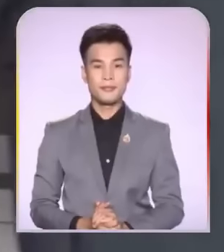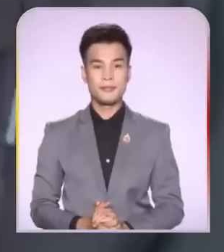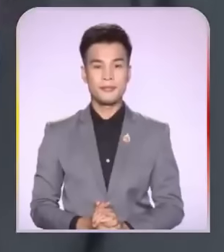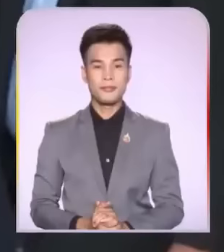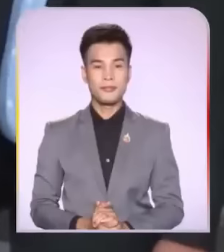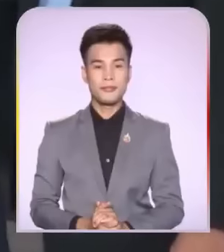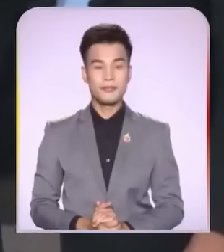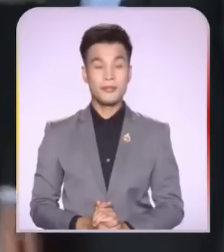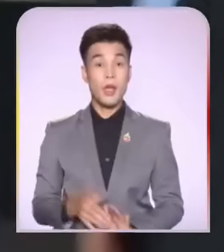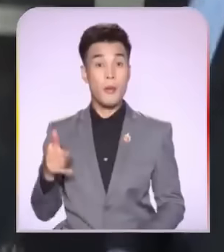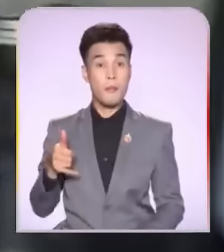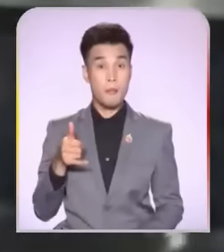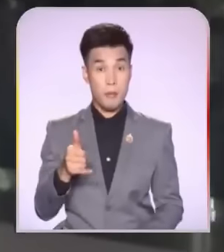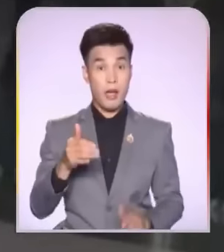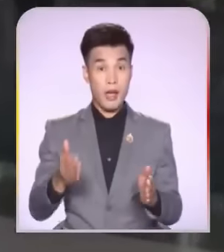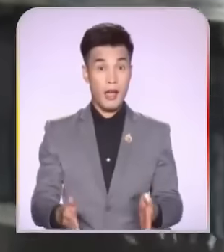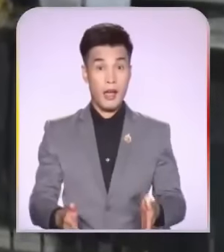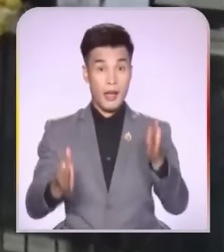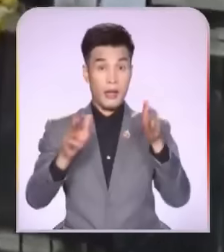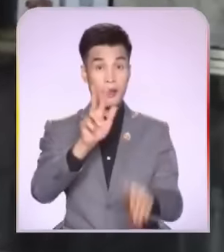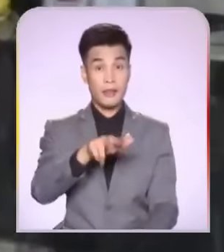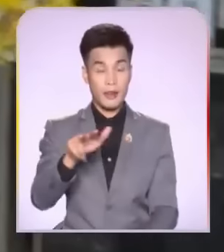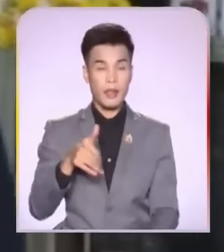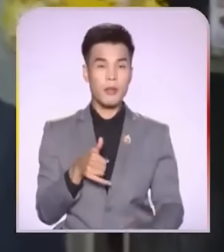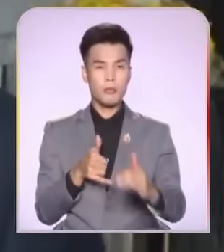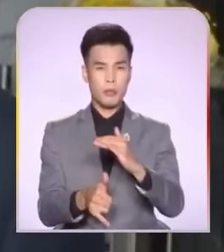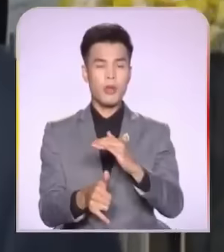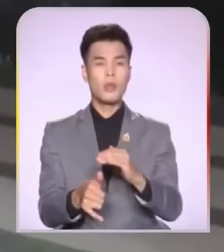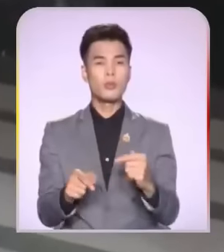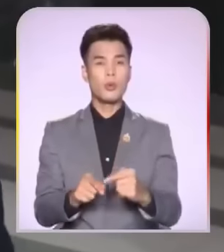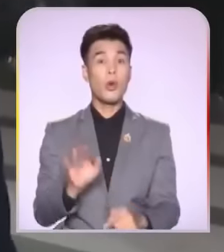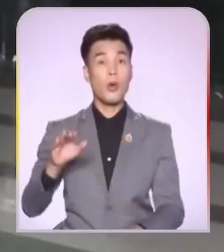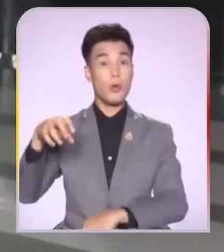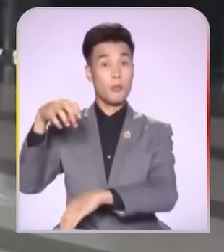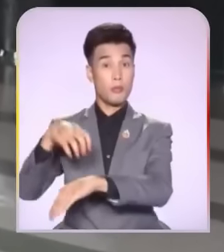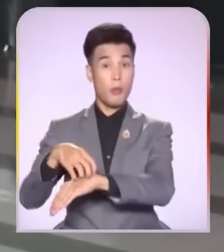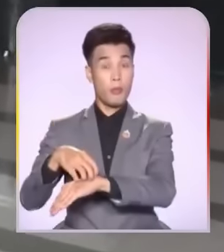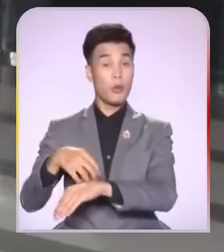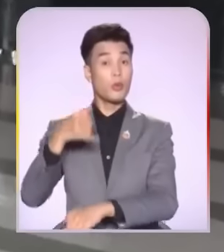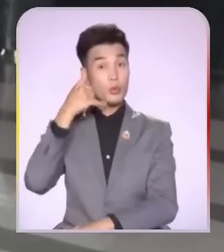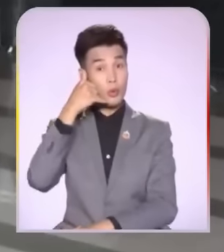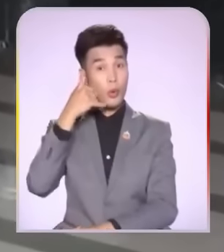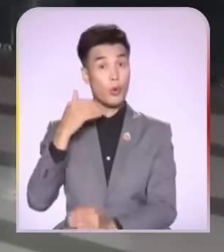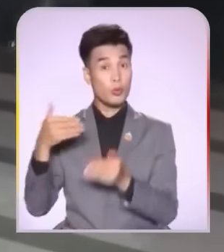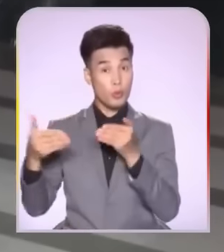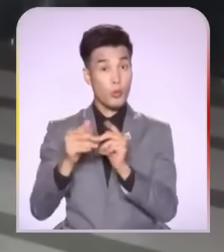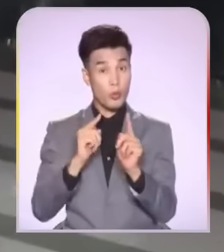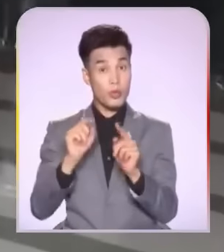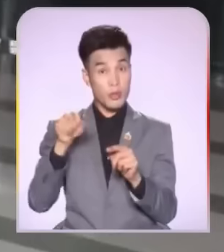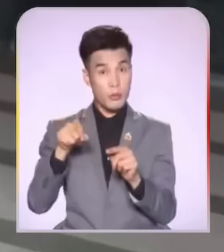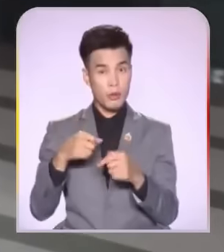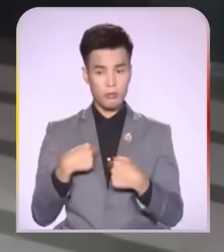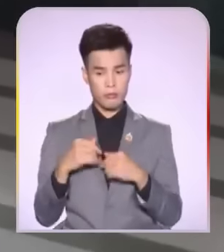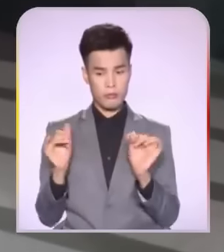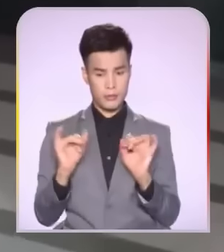ซึ่งหลังจากที่เดินทางมาที่อาคารชินวัตรนะคะคุณทักษิณเนี่ยก็พูดถึงกระแสข่าวว่าพลเอกประวิตรติดต่อมาเคลียร์ใจเพื่อร่วมรัฐบาลบอกว่